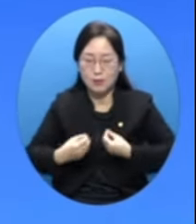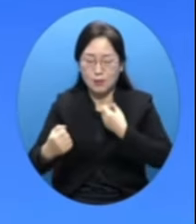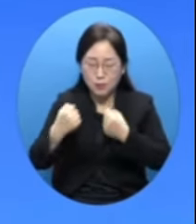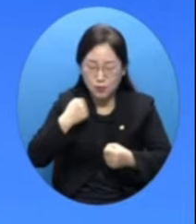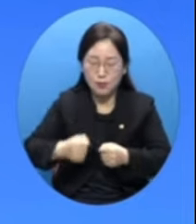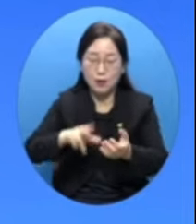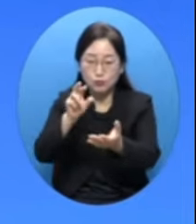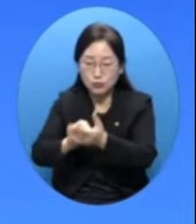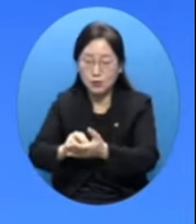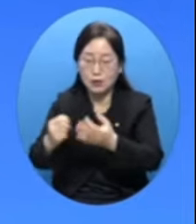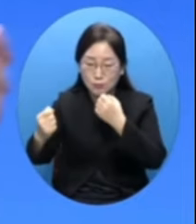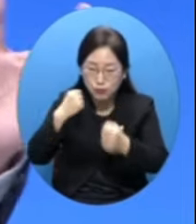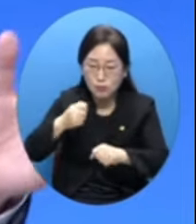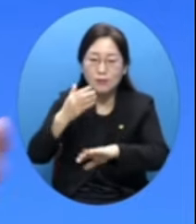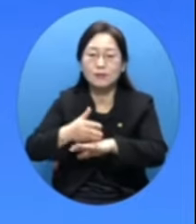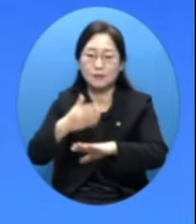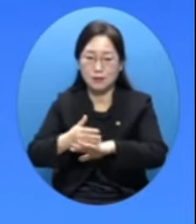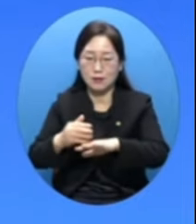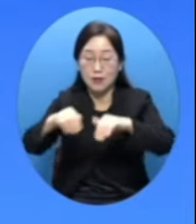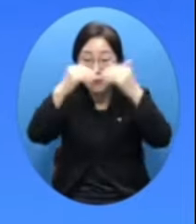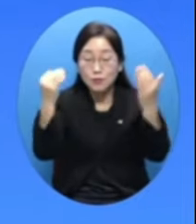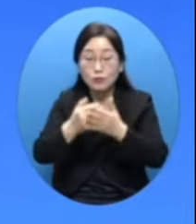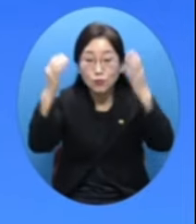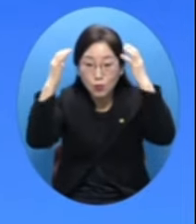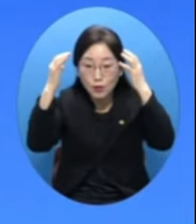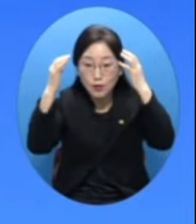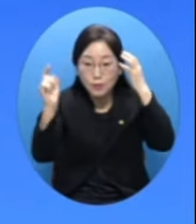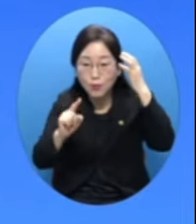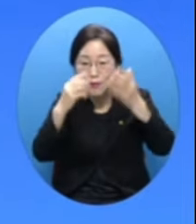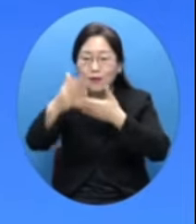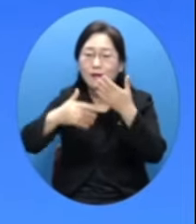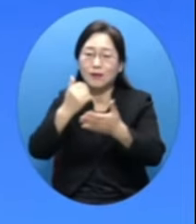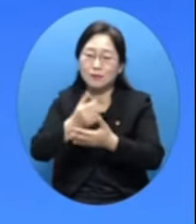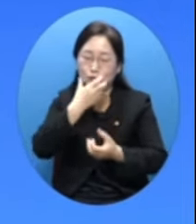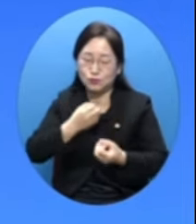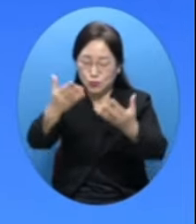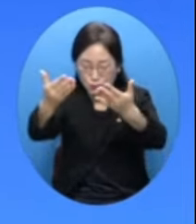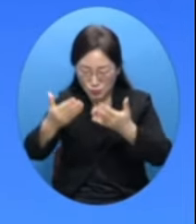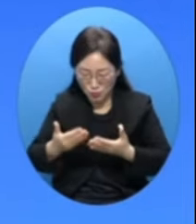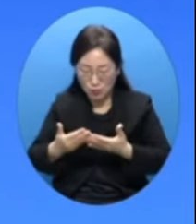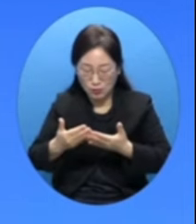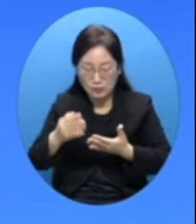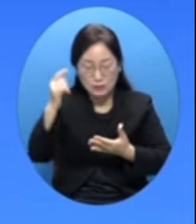가운데 감사했습니다. 모든 고난을 하나님의 주신 축복의 도구로 받아보고